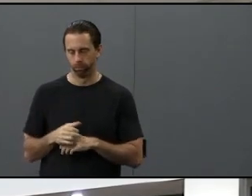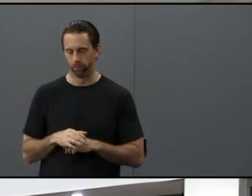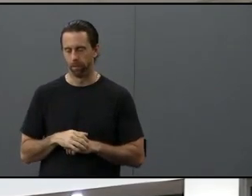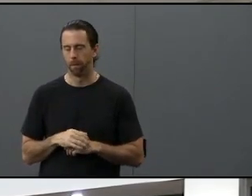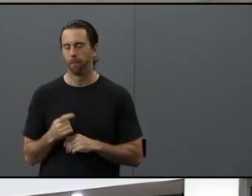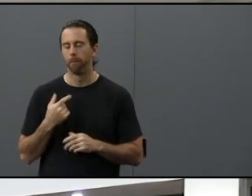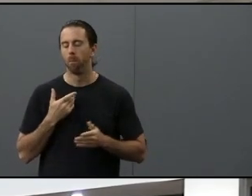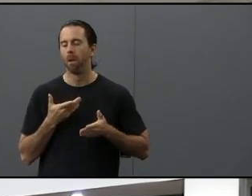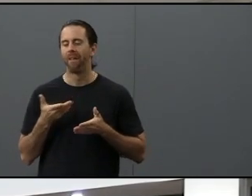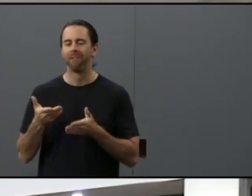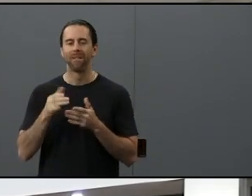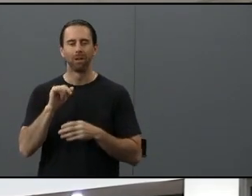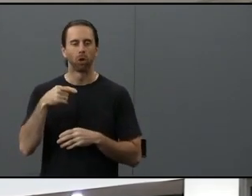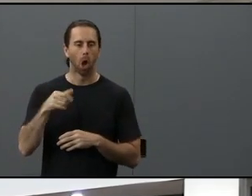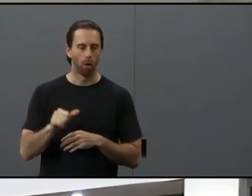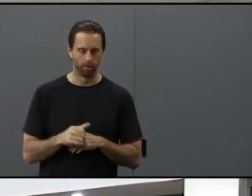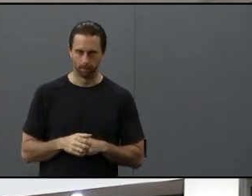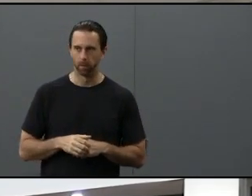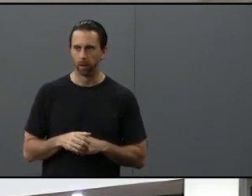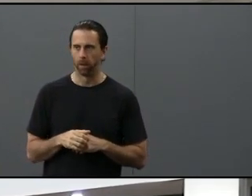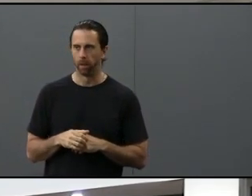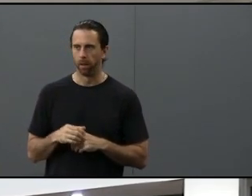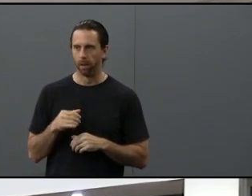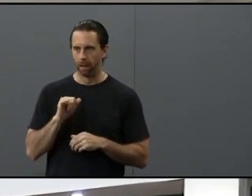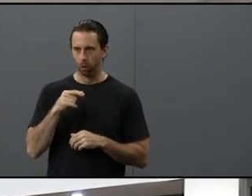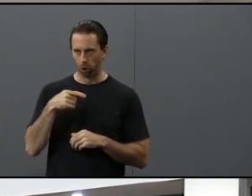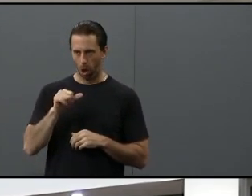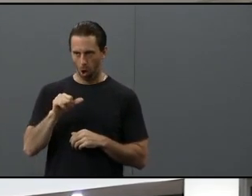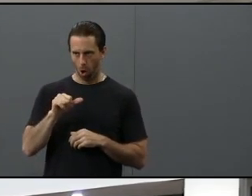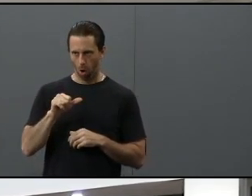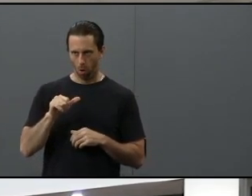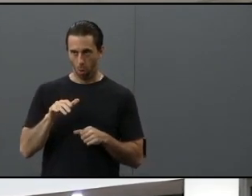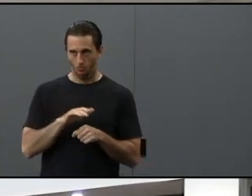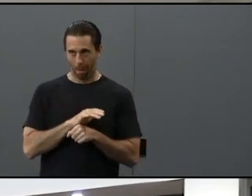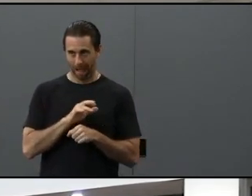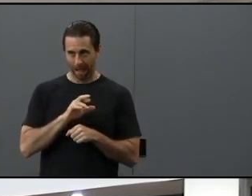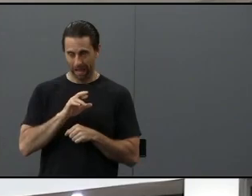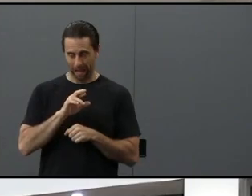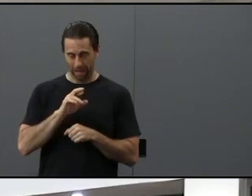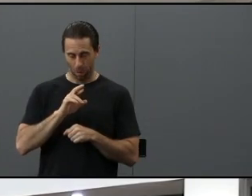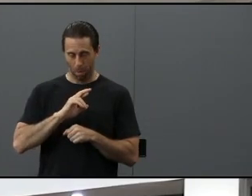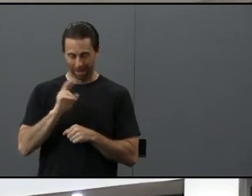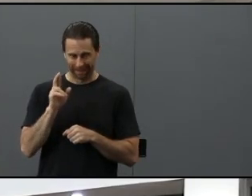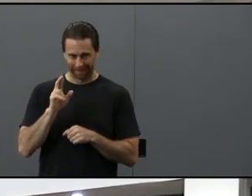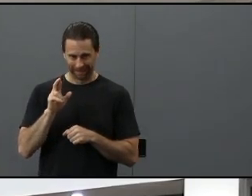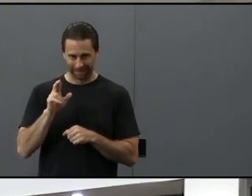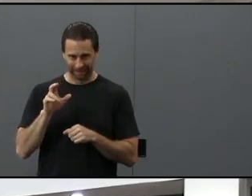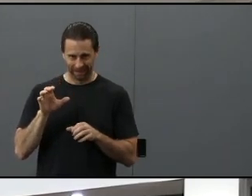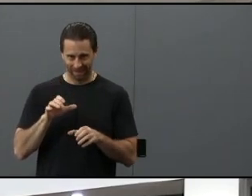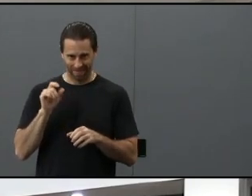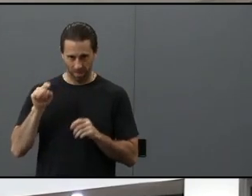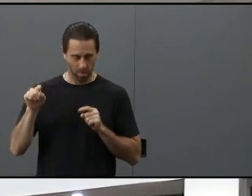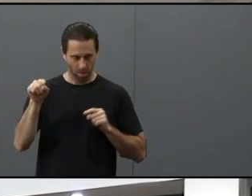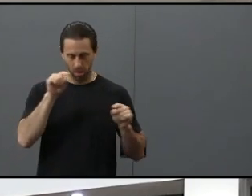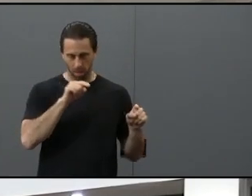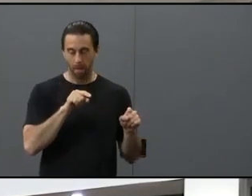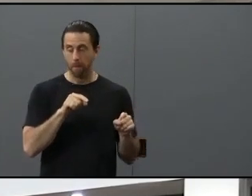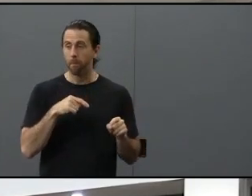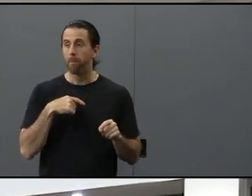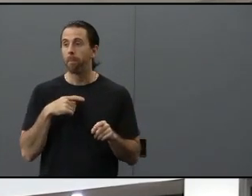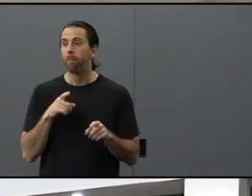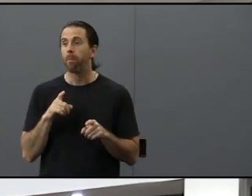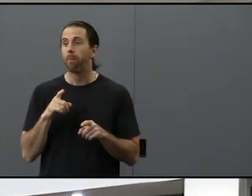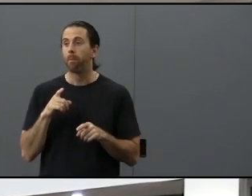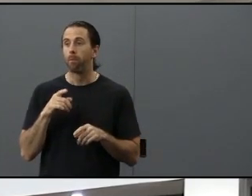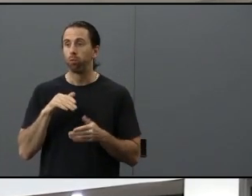je livre dans les IG et j'ai fait les Ig au complet la semaine passée à rentini euh donc j'emploie